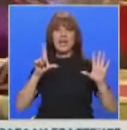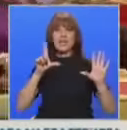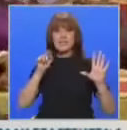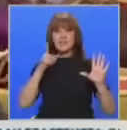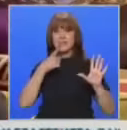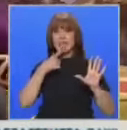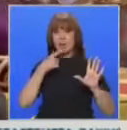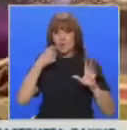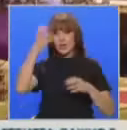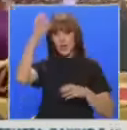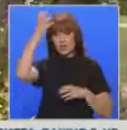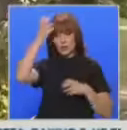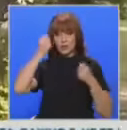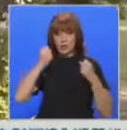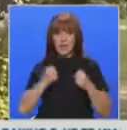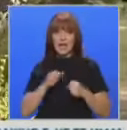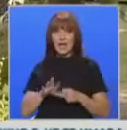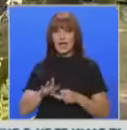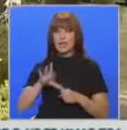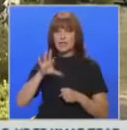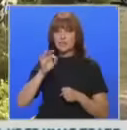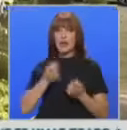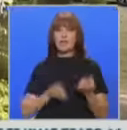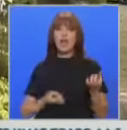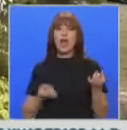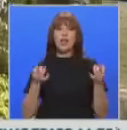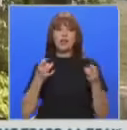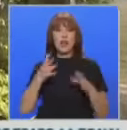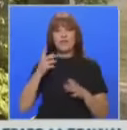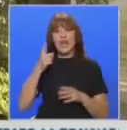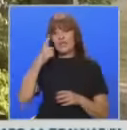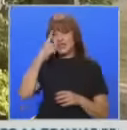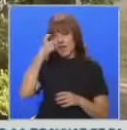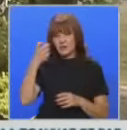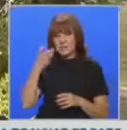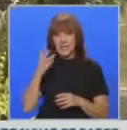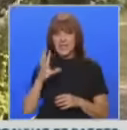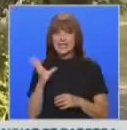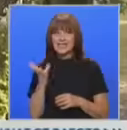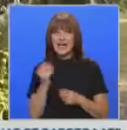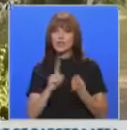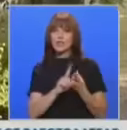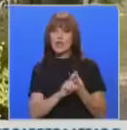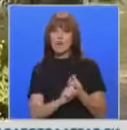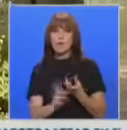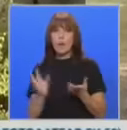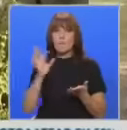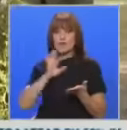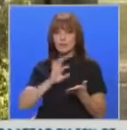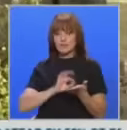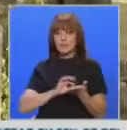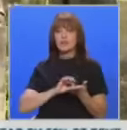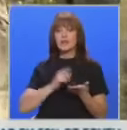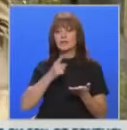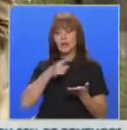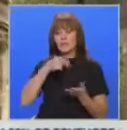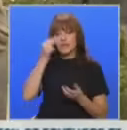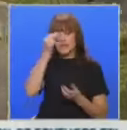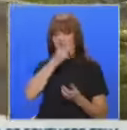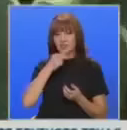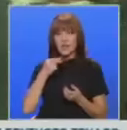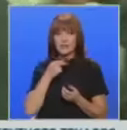трона. Именно там избра да бъде днес и новия крал Чарлз, където заедно с кралица Камила присъства на възпоменателна служба в църква